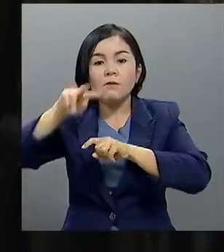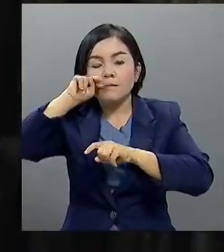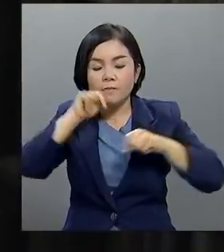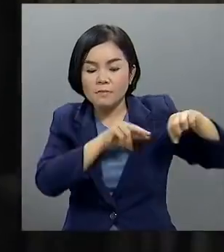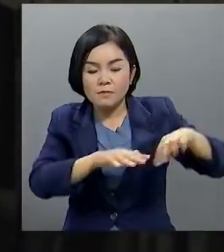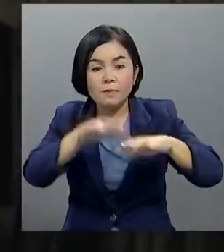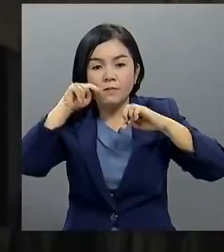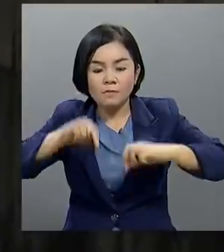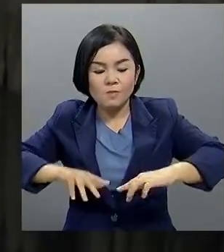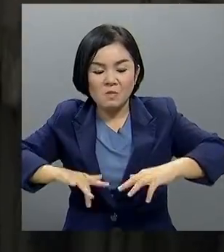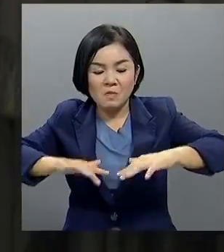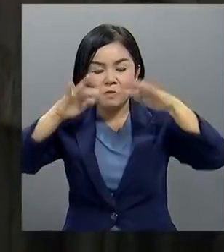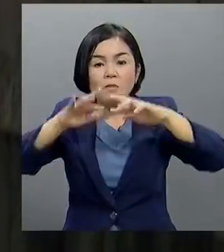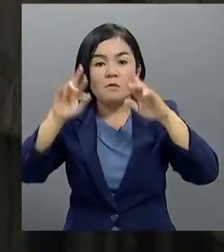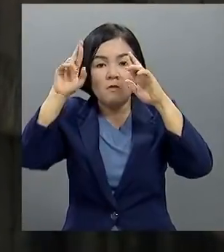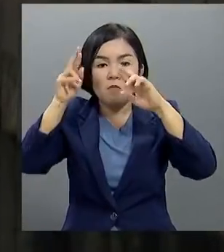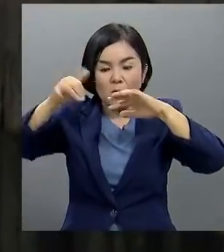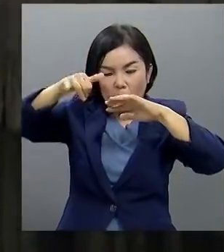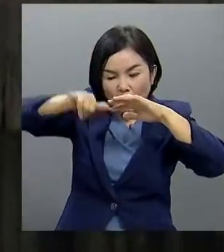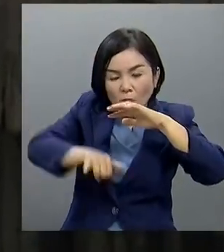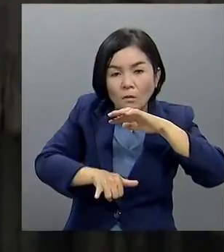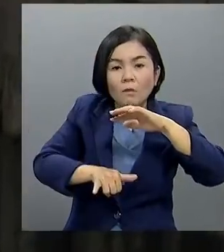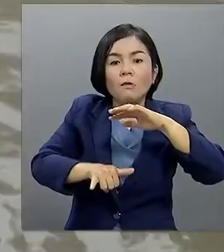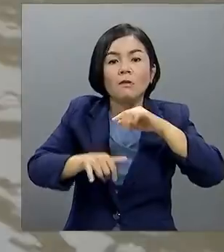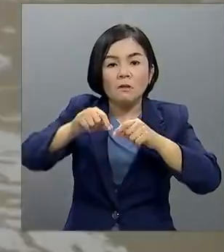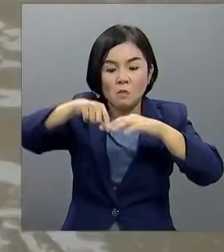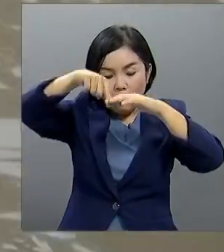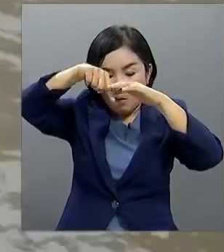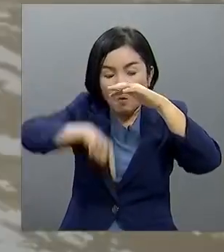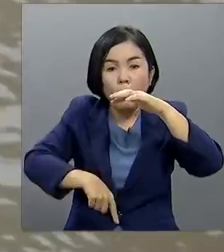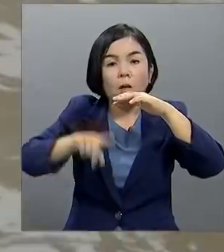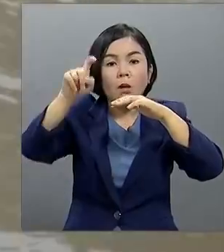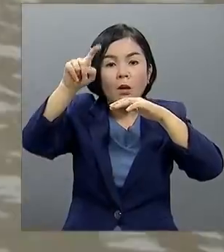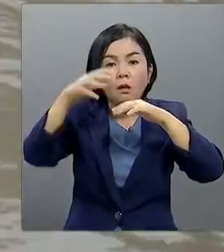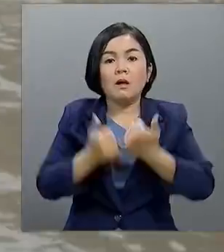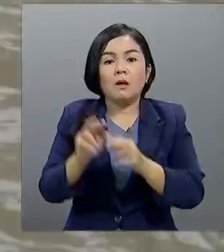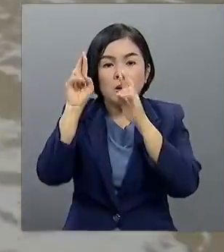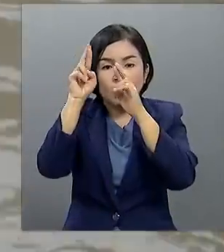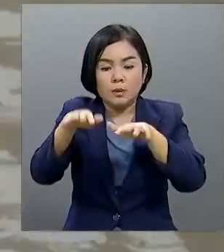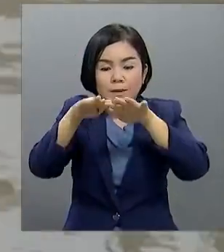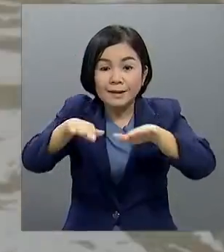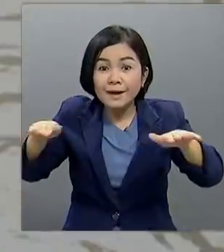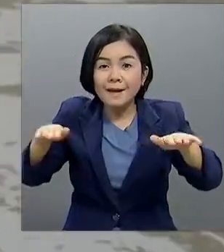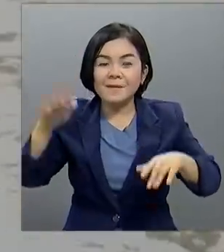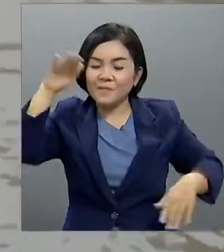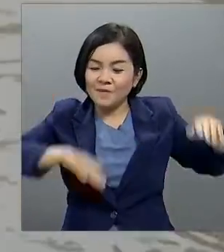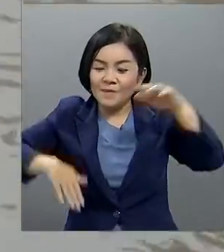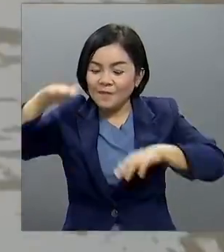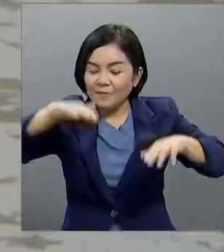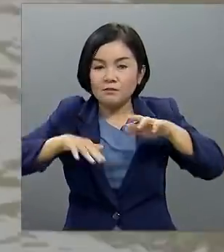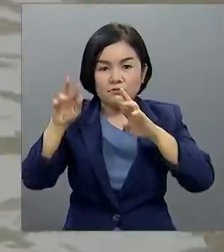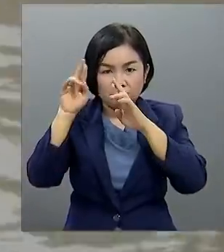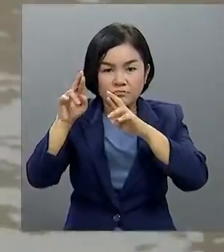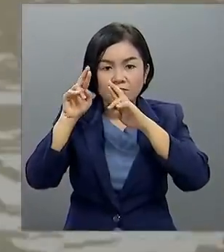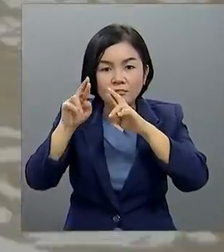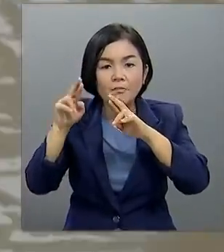ที่สูงขึ้นจึงทำให้ความลึกของระดับน้ำมากขึ้นครับประกอบกับเด็กๆเนี่ยก็มักจะชวนกันออกไปเล่นน้ำตามแหล่งธรรมชาติซึ่งก็อาจจะท